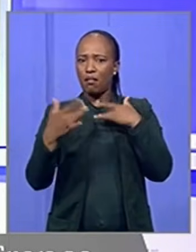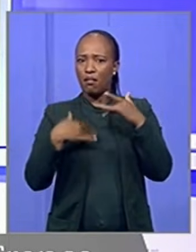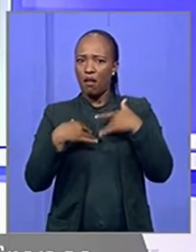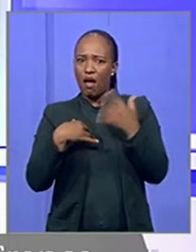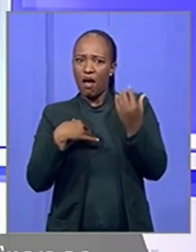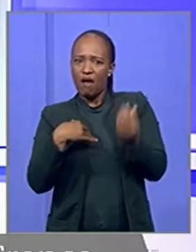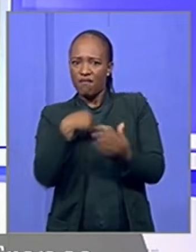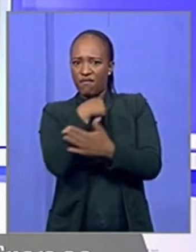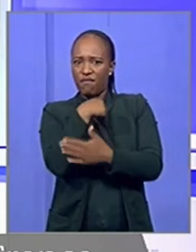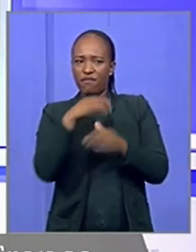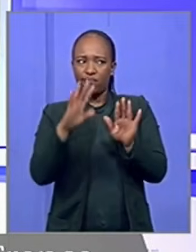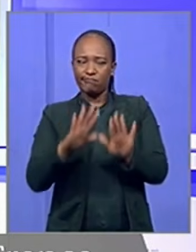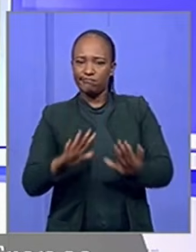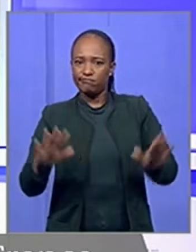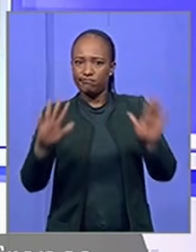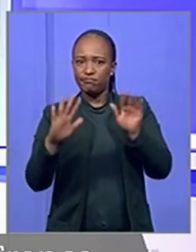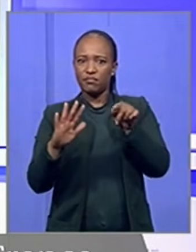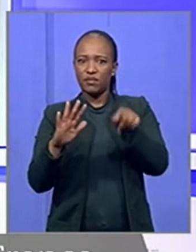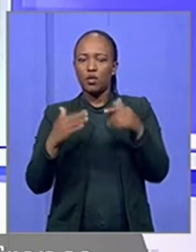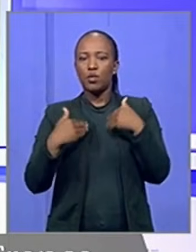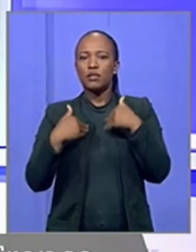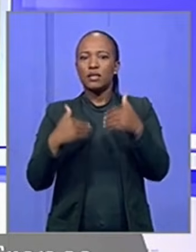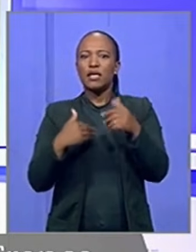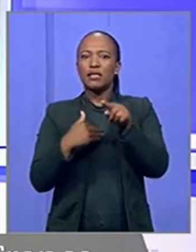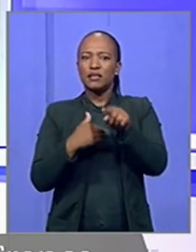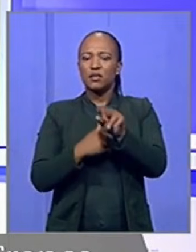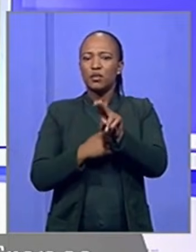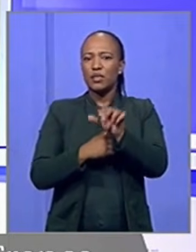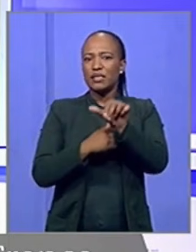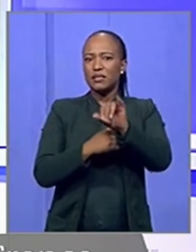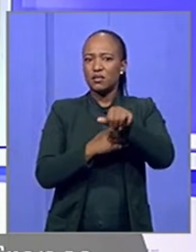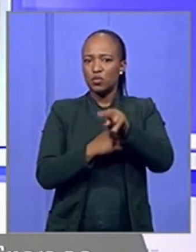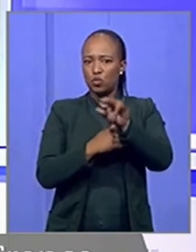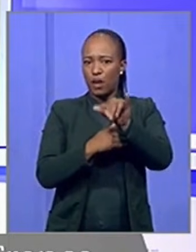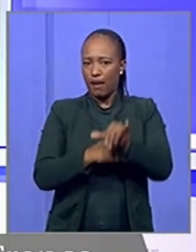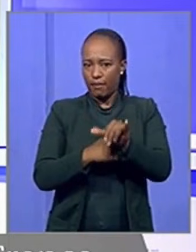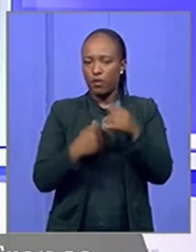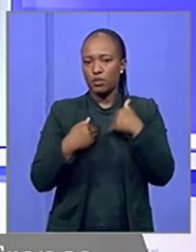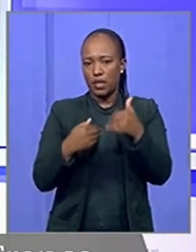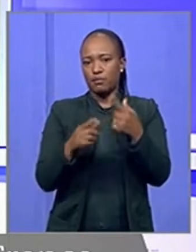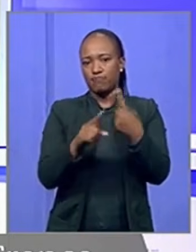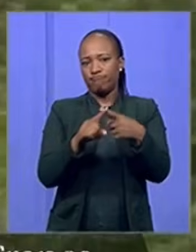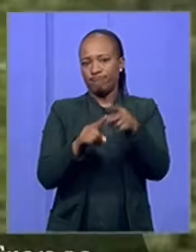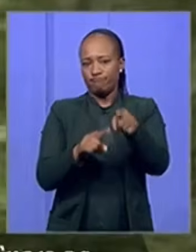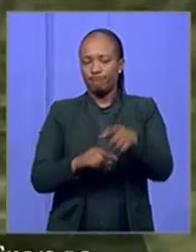matjhaba. Dipapadi di qala ka la 20 a na le metswetsheletseng kgweding ya Phupu.